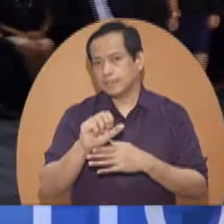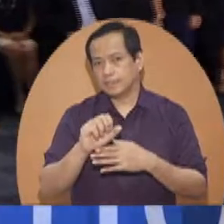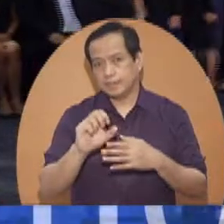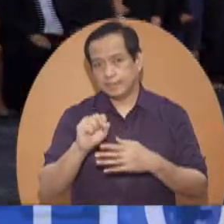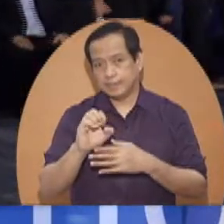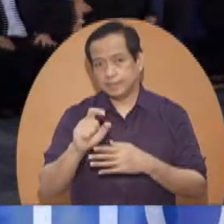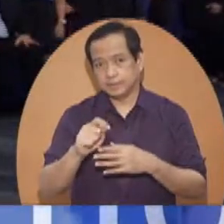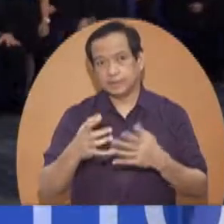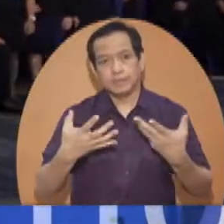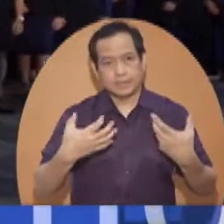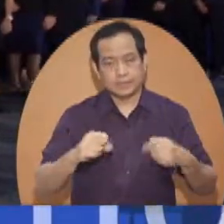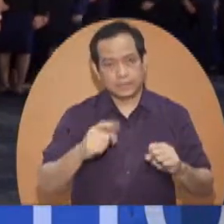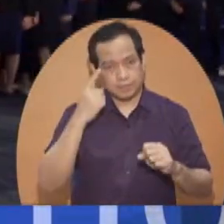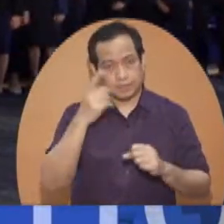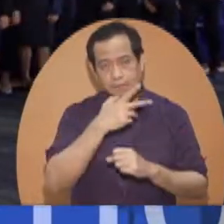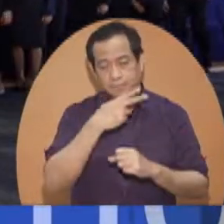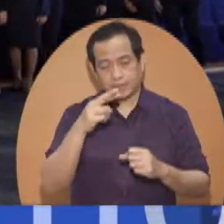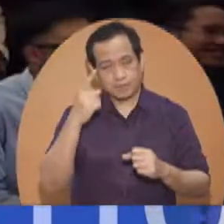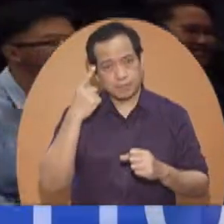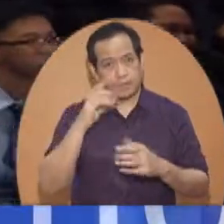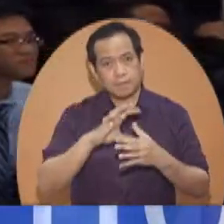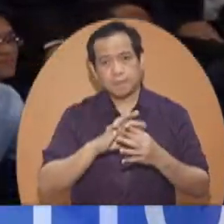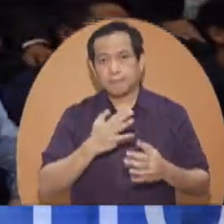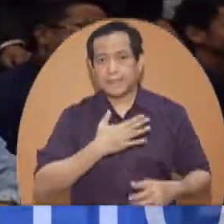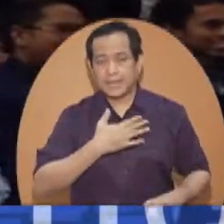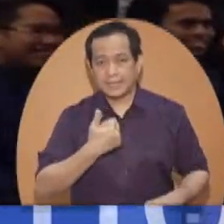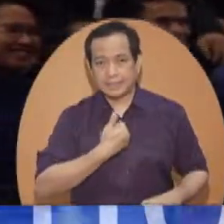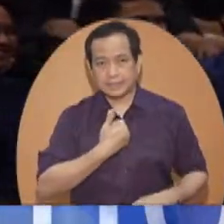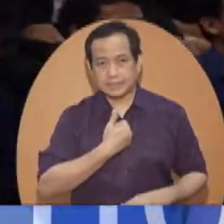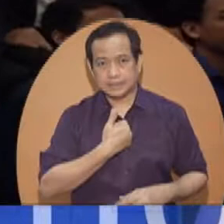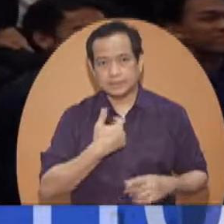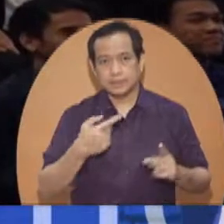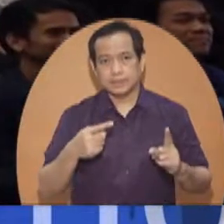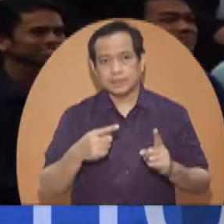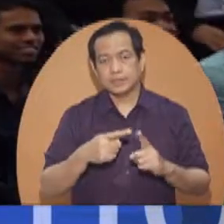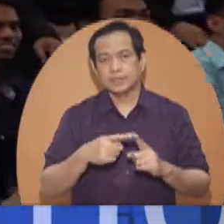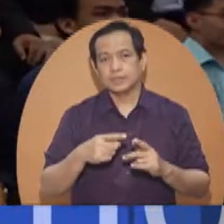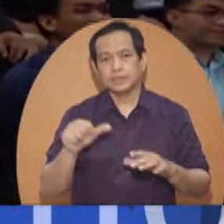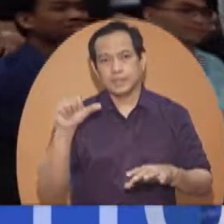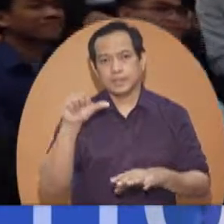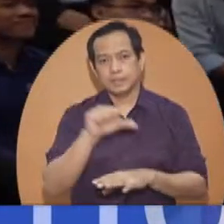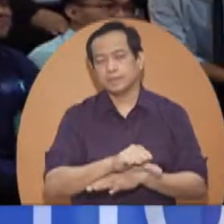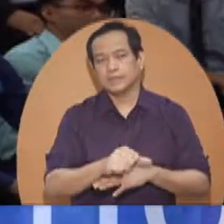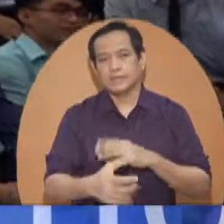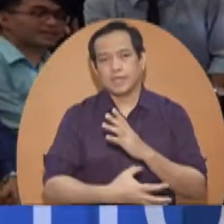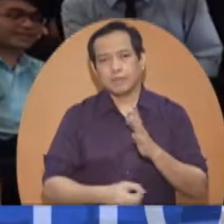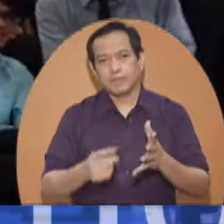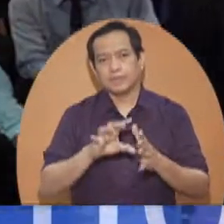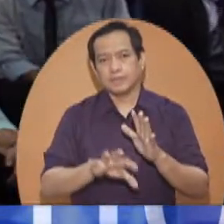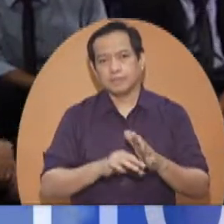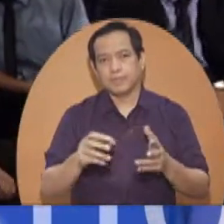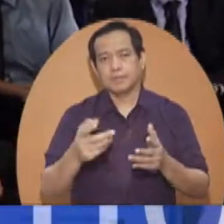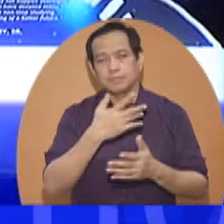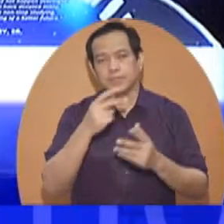That I will strive for betterment of myself to defeat mediocrity and to